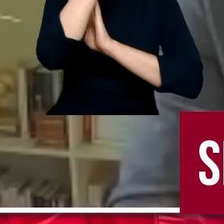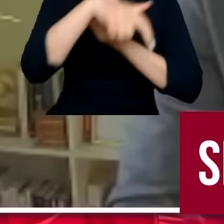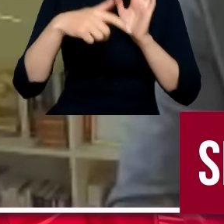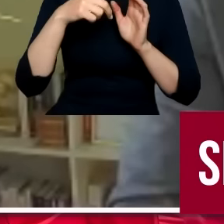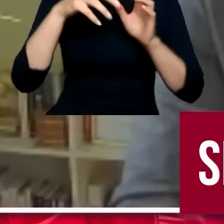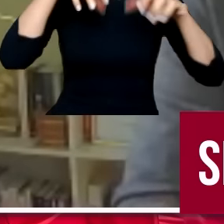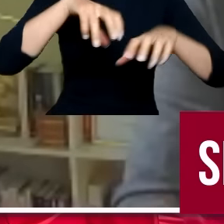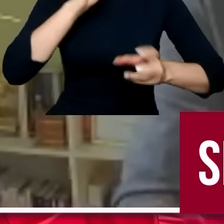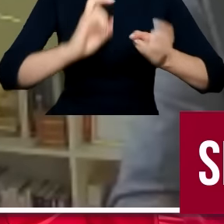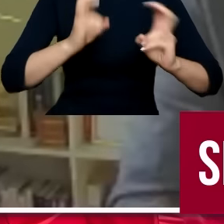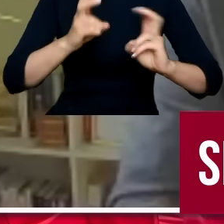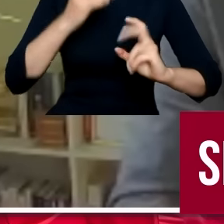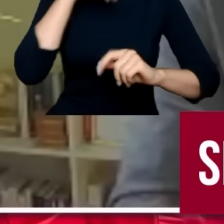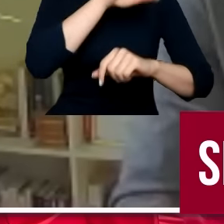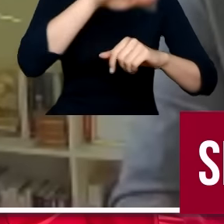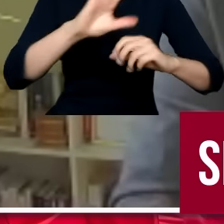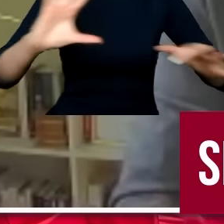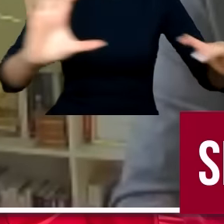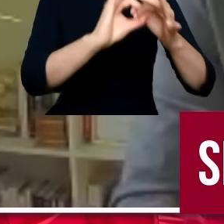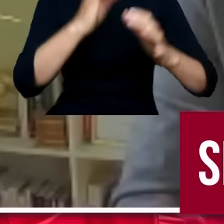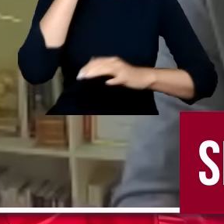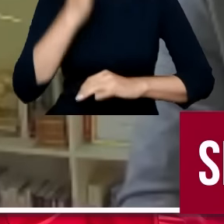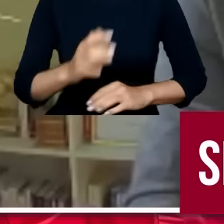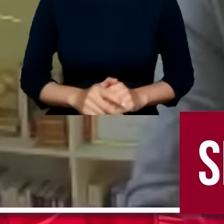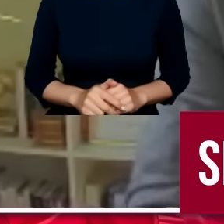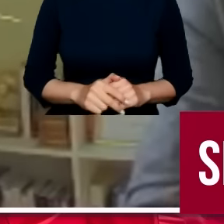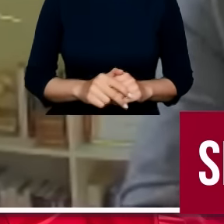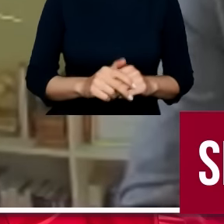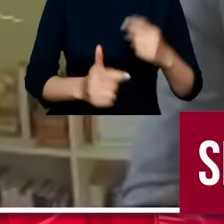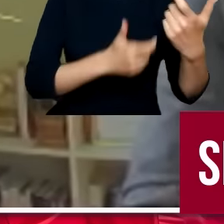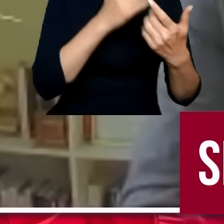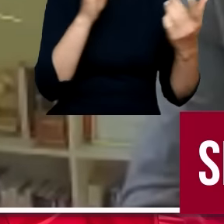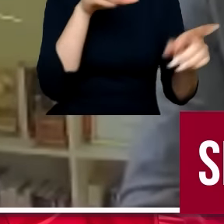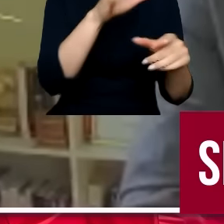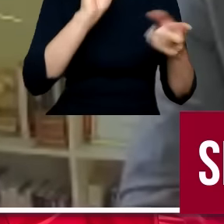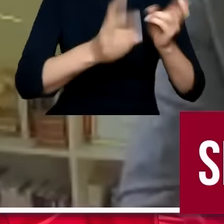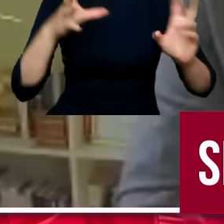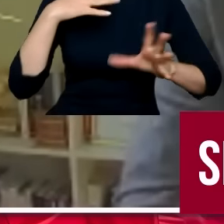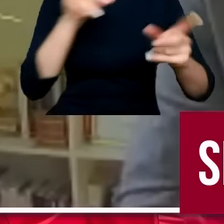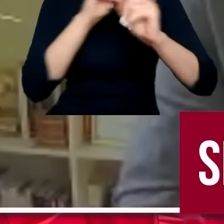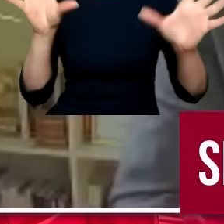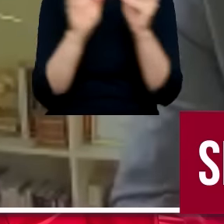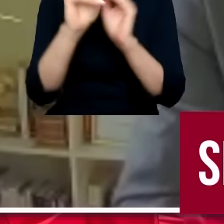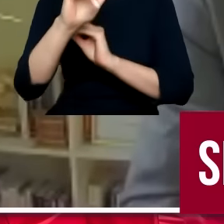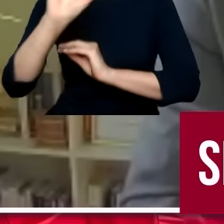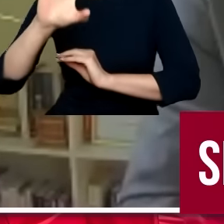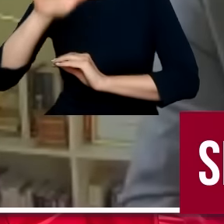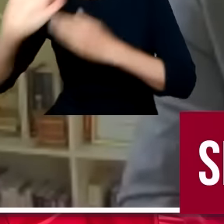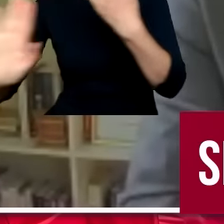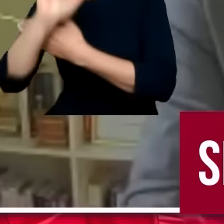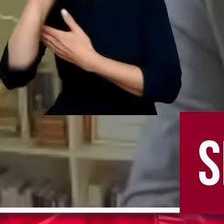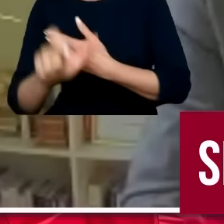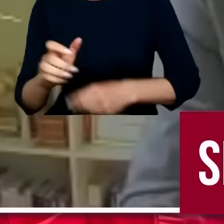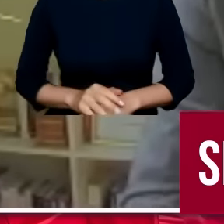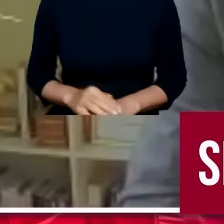wpływy rosyjskie rozmowę z jakimś oficerem KGB Wiemy doskonale yyy na co to było obliczone tak